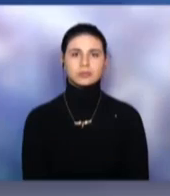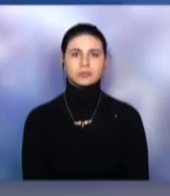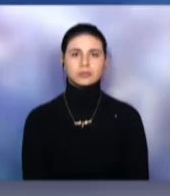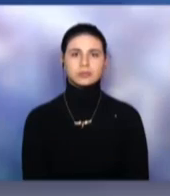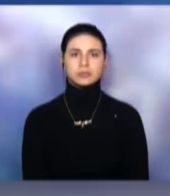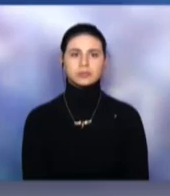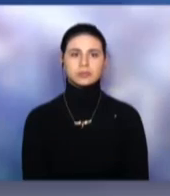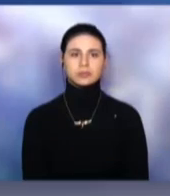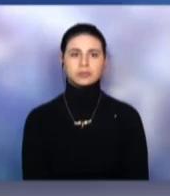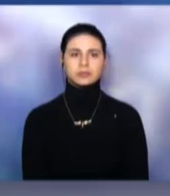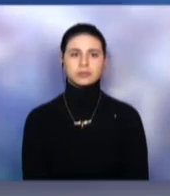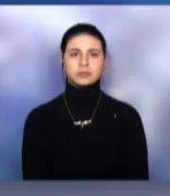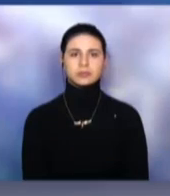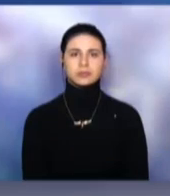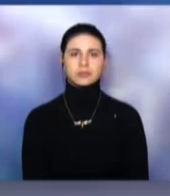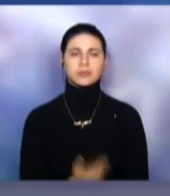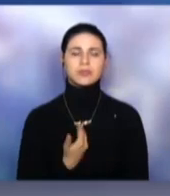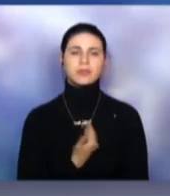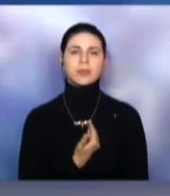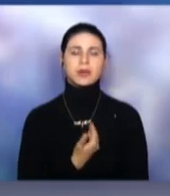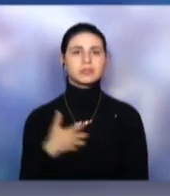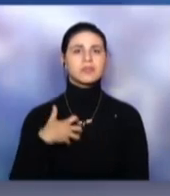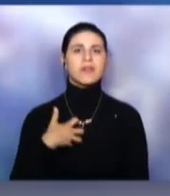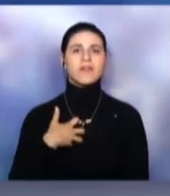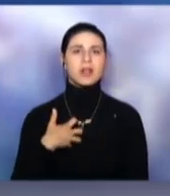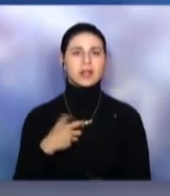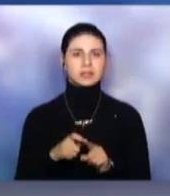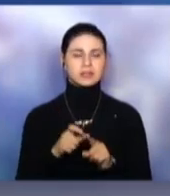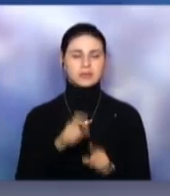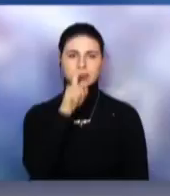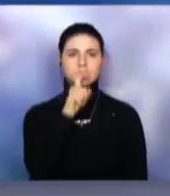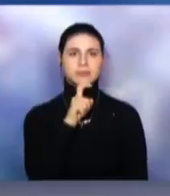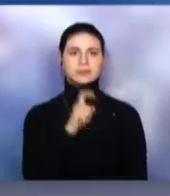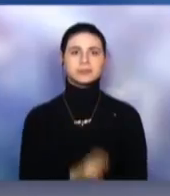კი ბატონო მაგრამ აი ეს მარცხნივ ხოლმე ვერ გავიგეთ ანუ ხველა გაქვთ